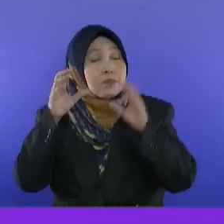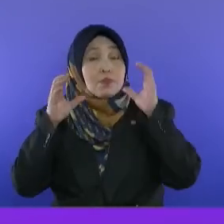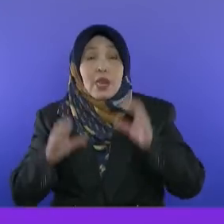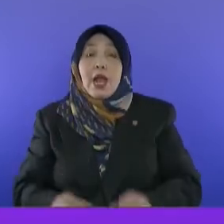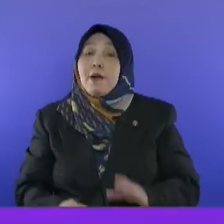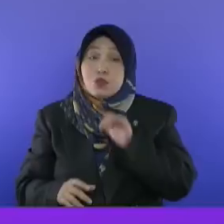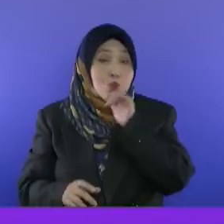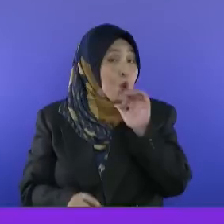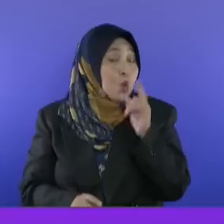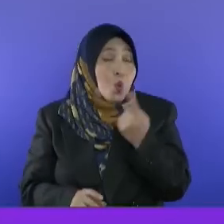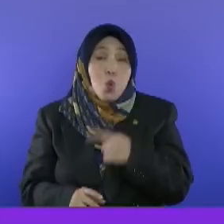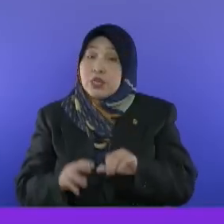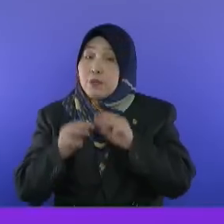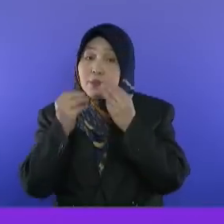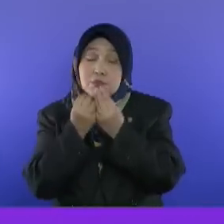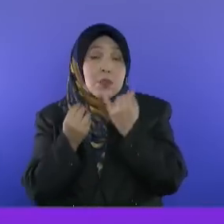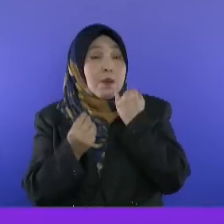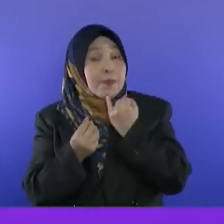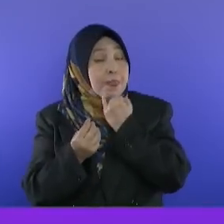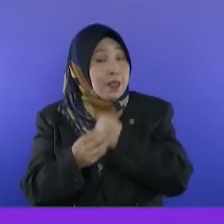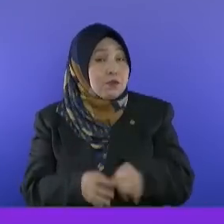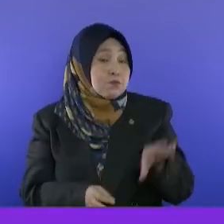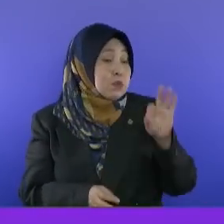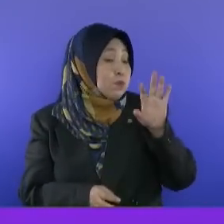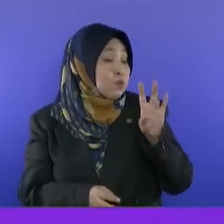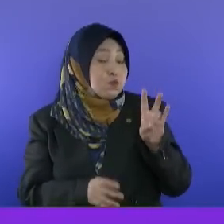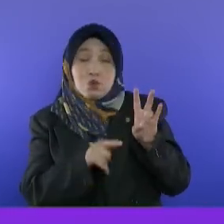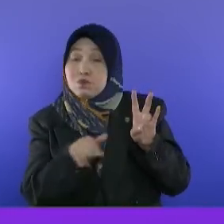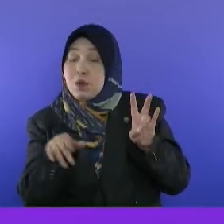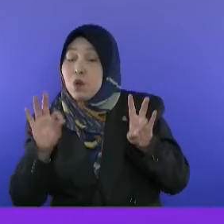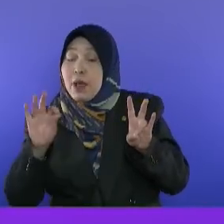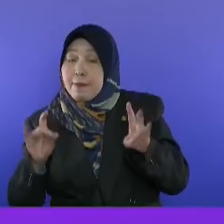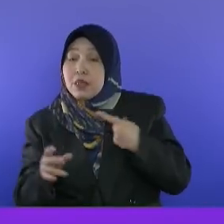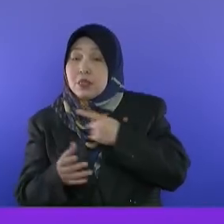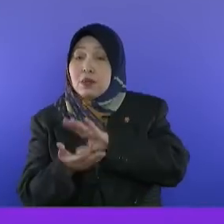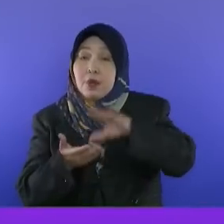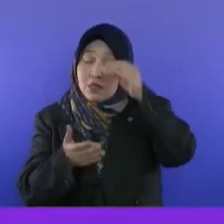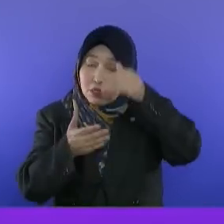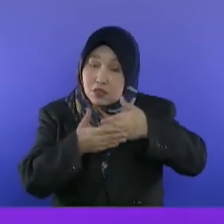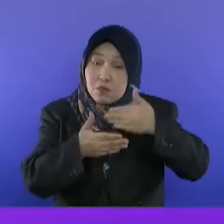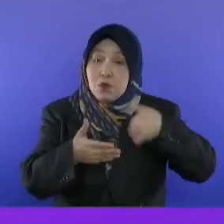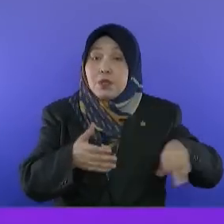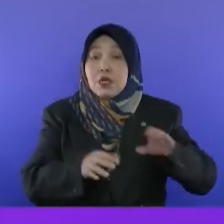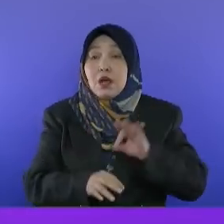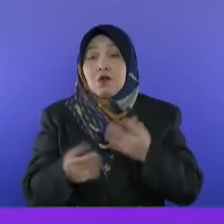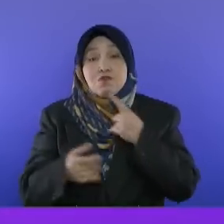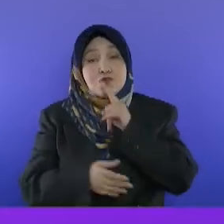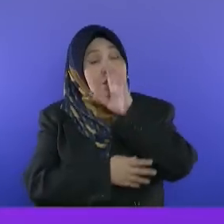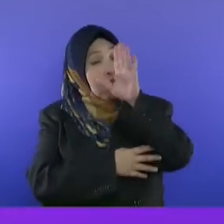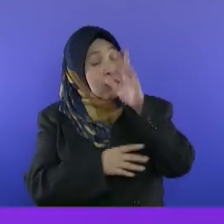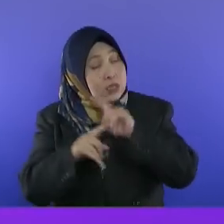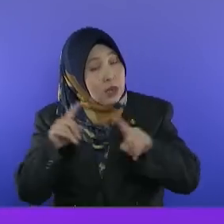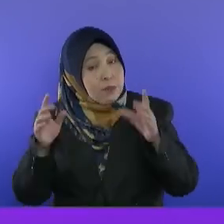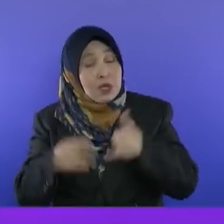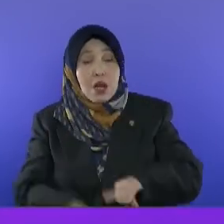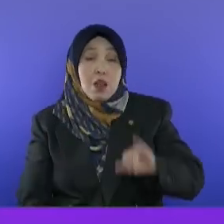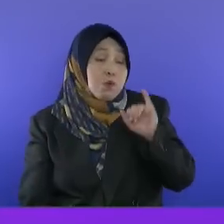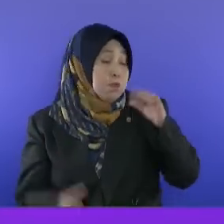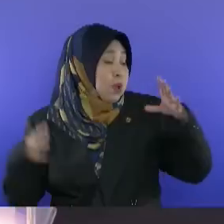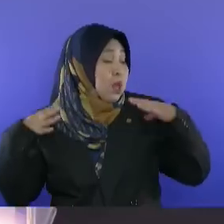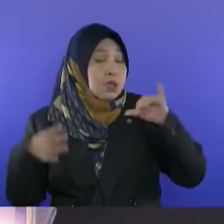kaum atau pembeni Israil pada ayat 97 apa yang kita belajar sebelum ini mereka kalau udah janji tapi kalau Jibril